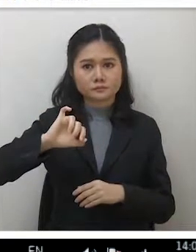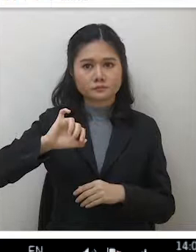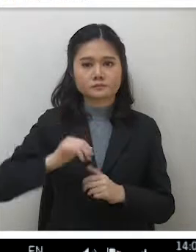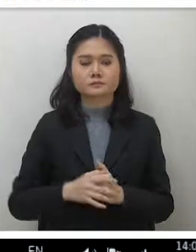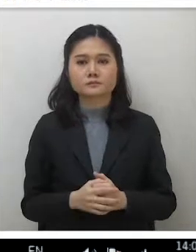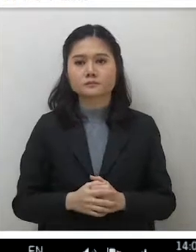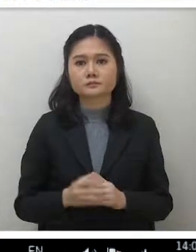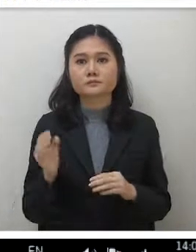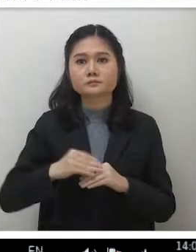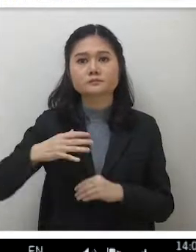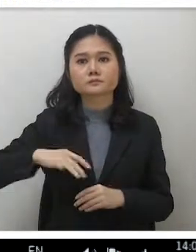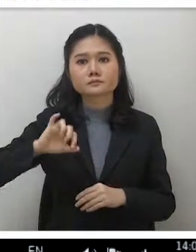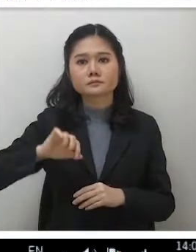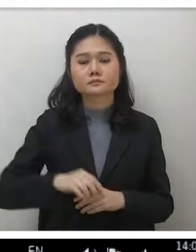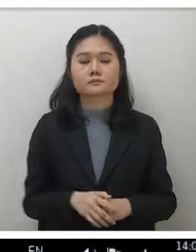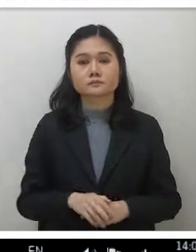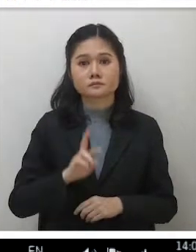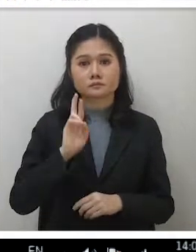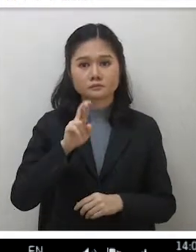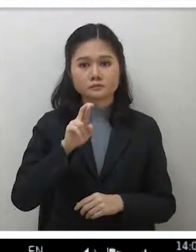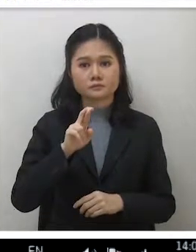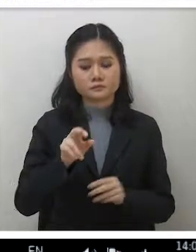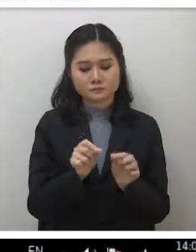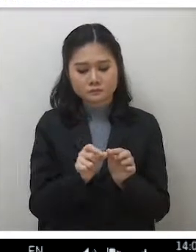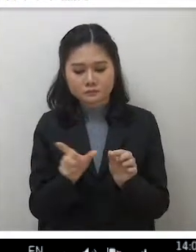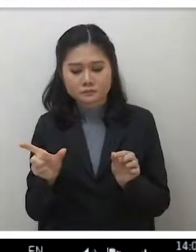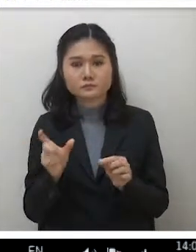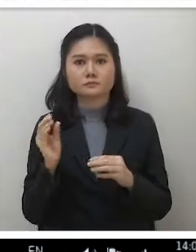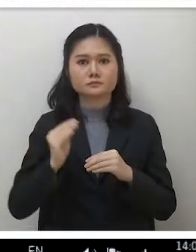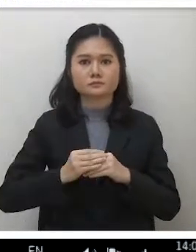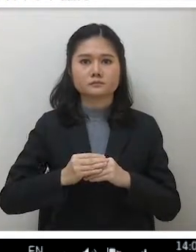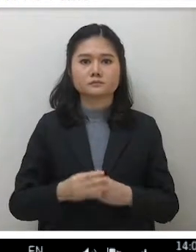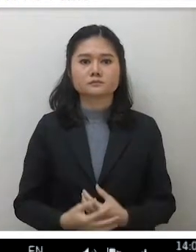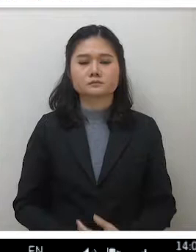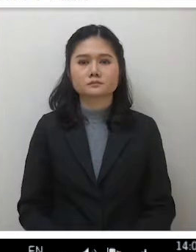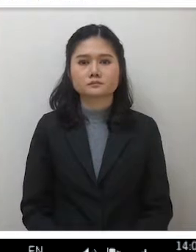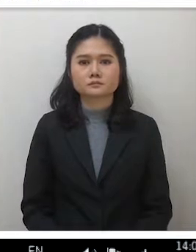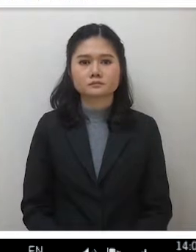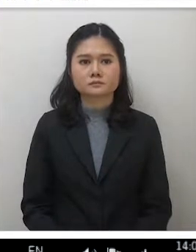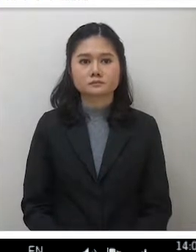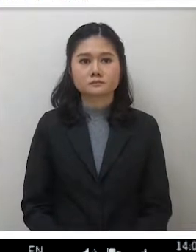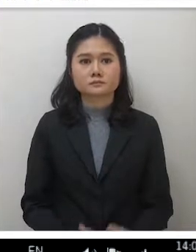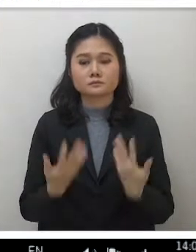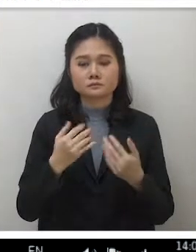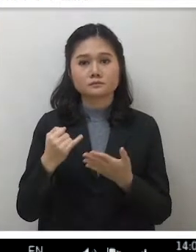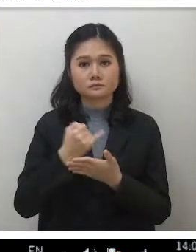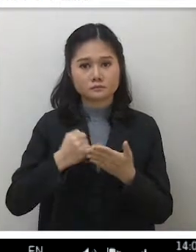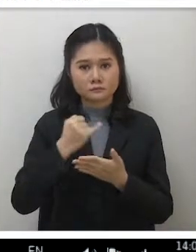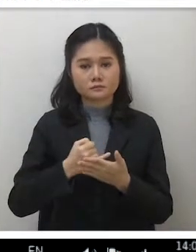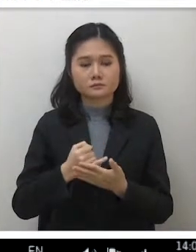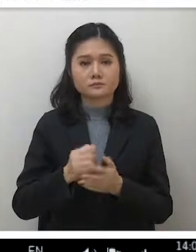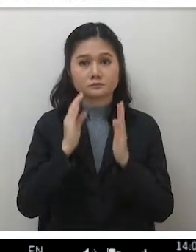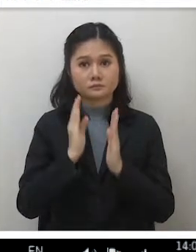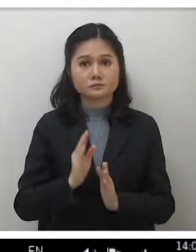พิ่มเฟรมในเฟรมที่1กด R นะครับเพิ่มออกไปจากนั้น เราก็เริ่มวาดอีกตัว